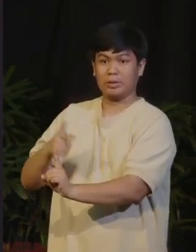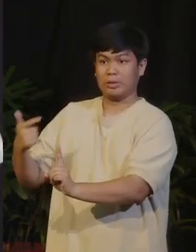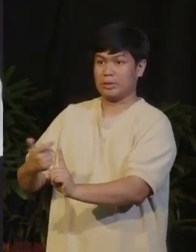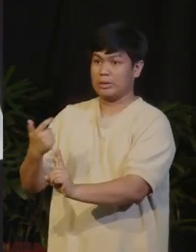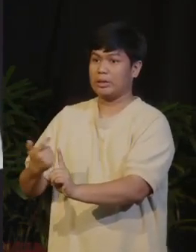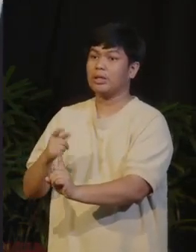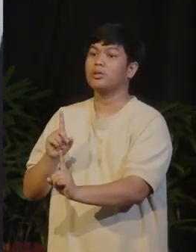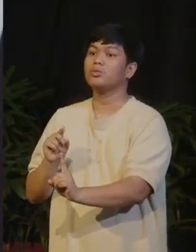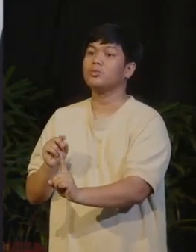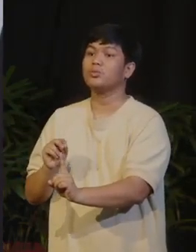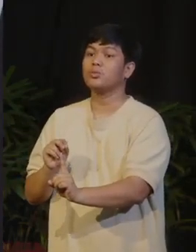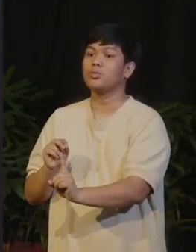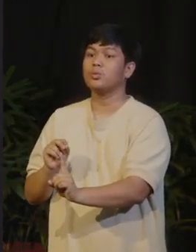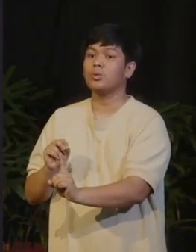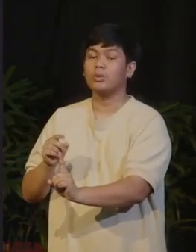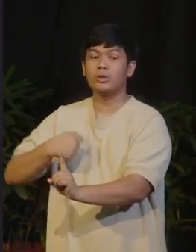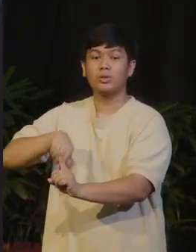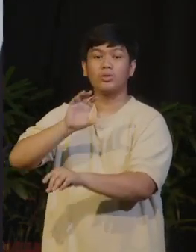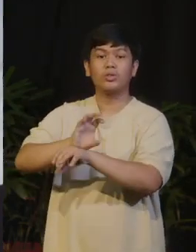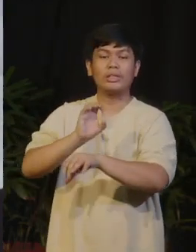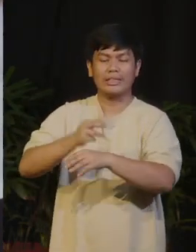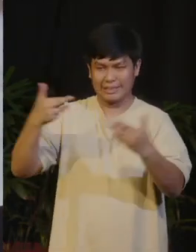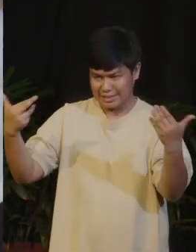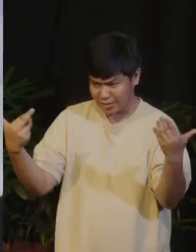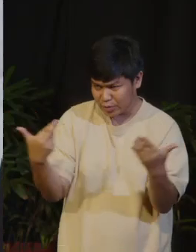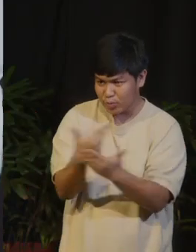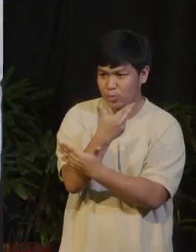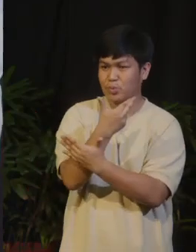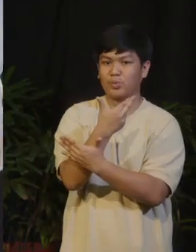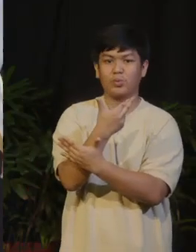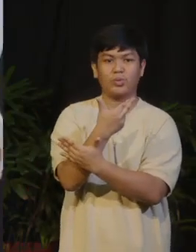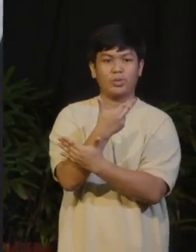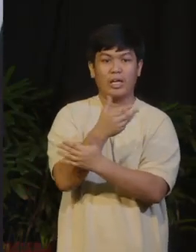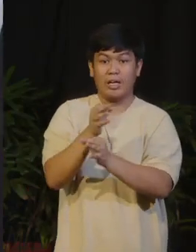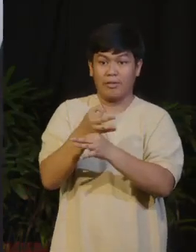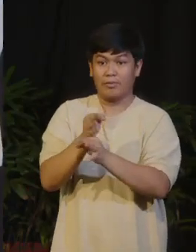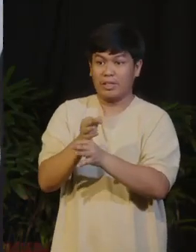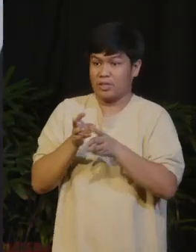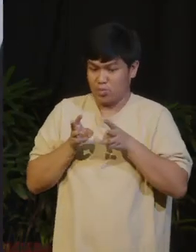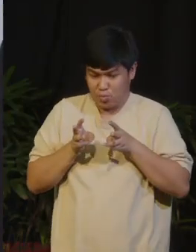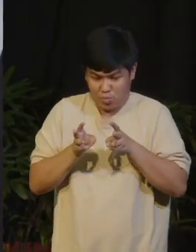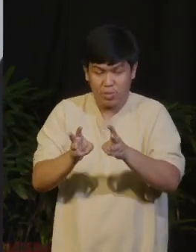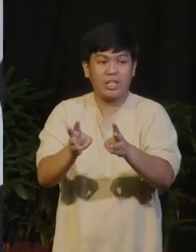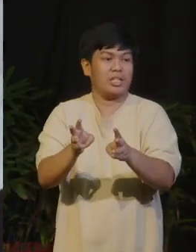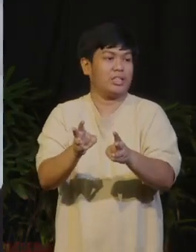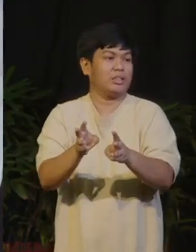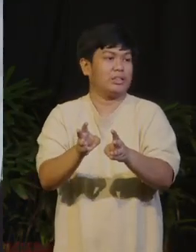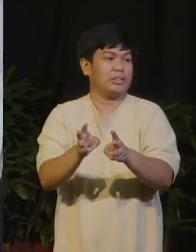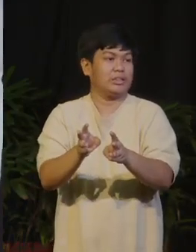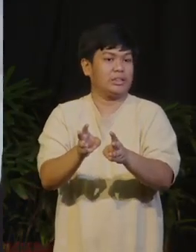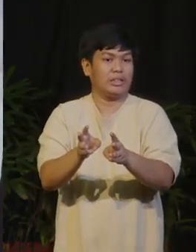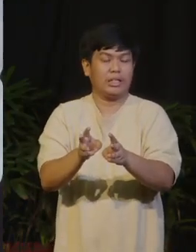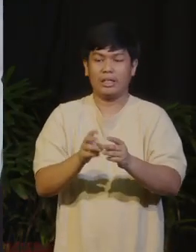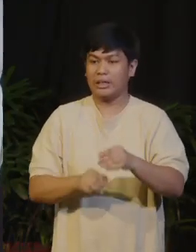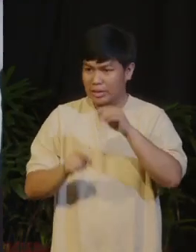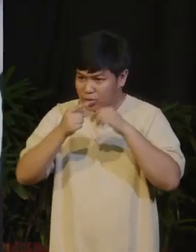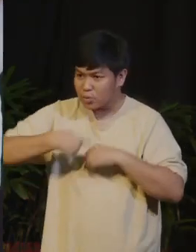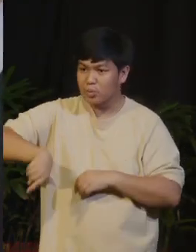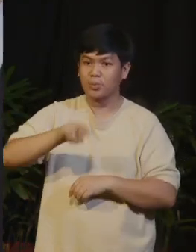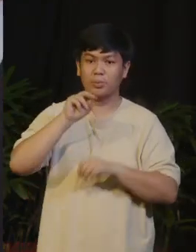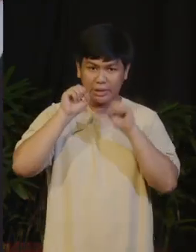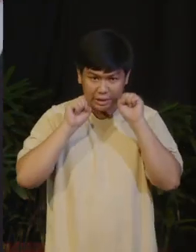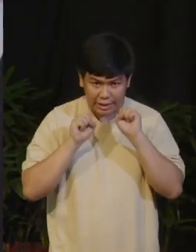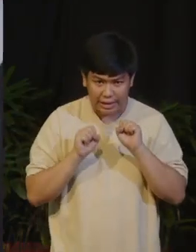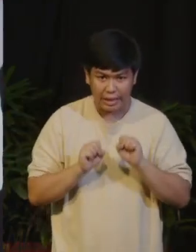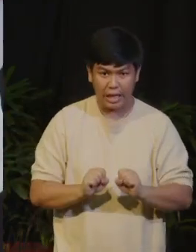ay mag-restore, maibalik ang isang kapatid sa tamang paglakad sa Panginoon. At sa ganoong proseso, kailangan po natin